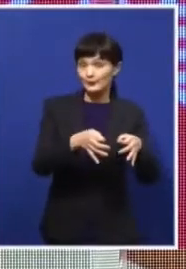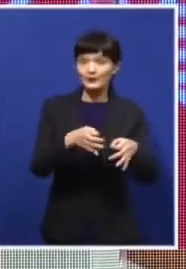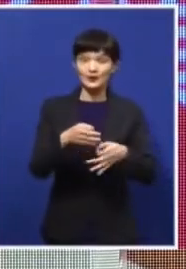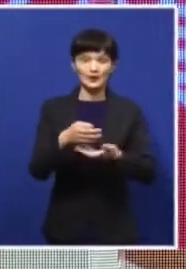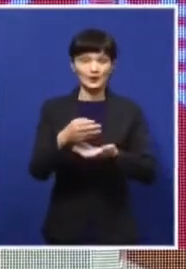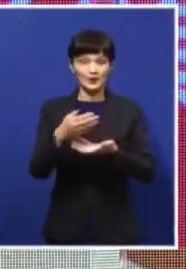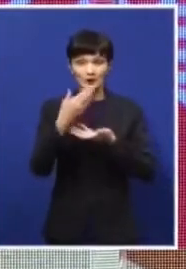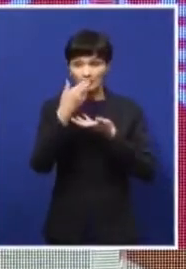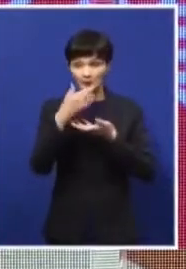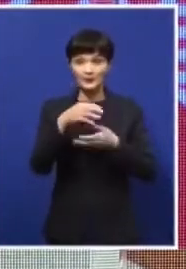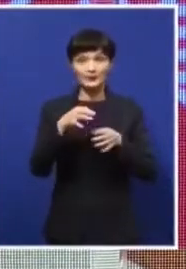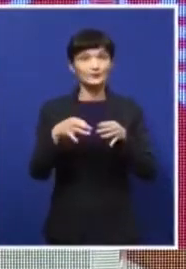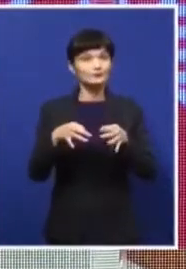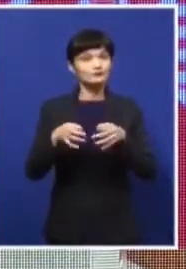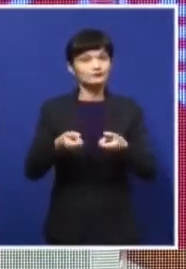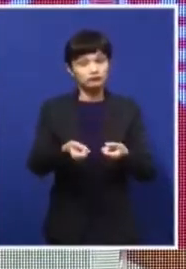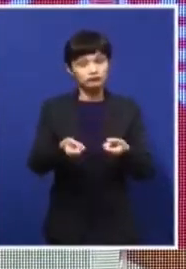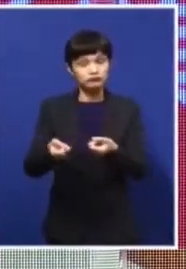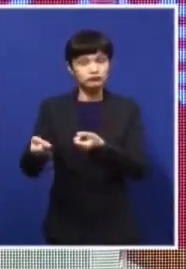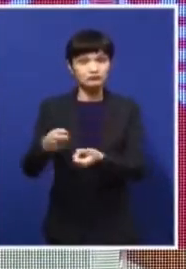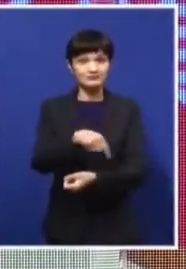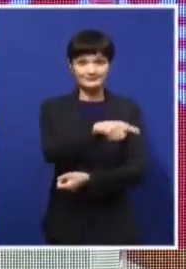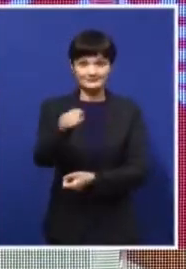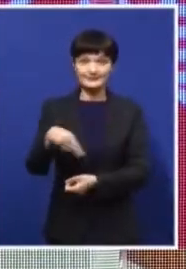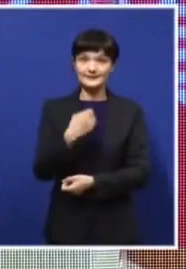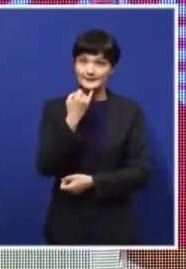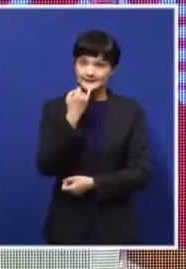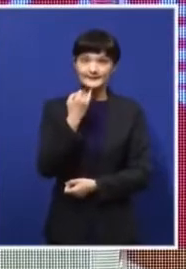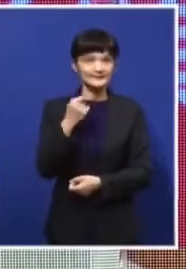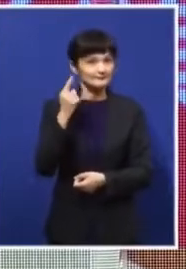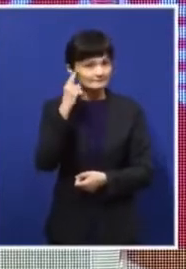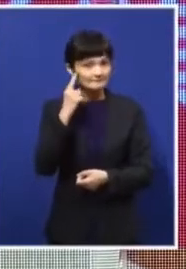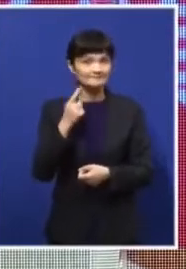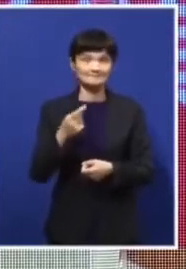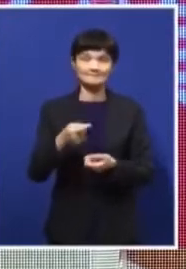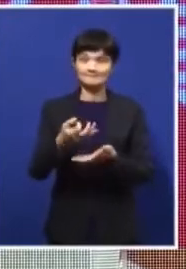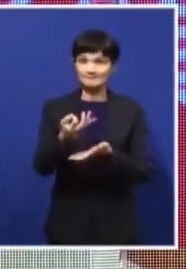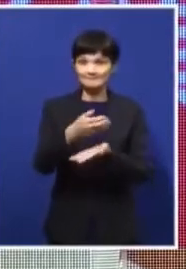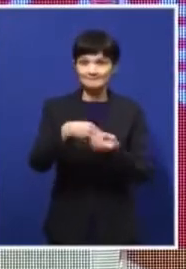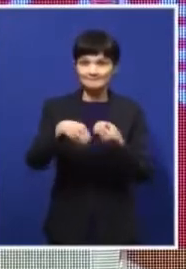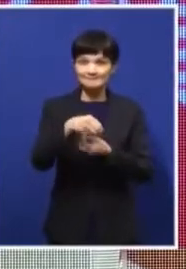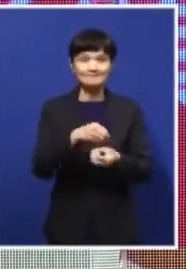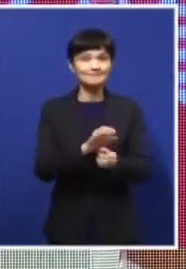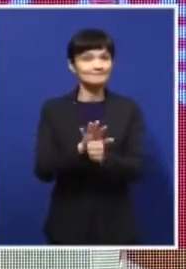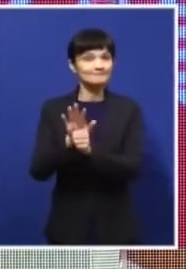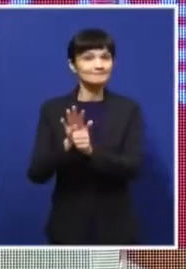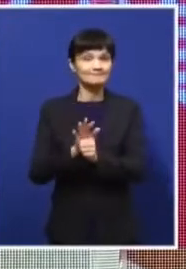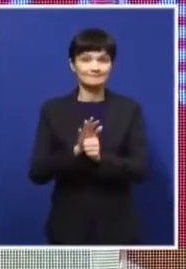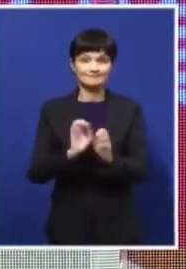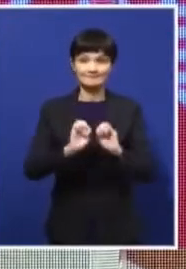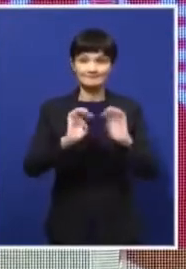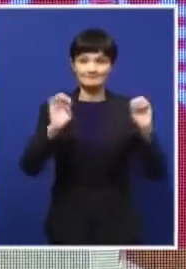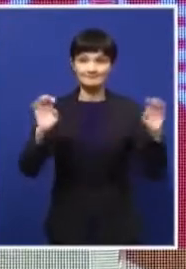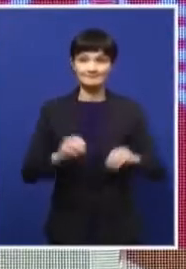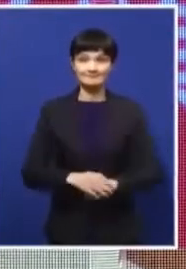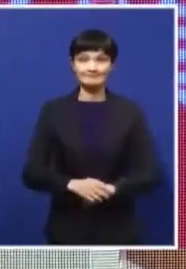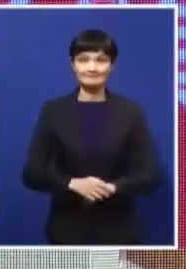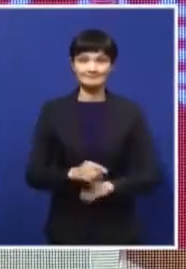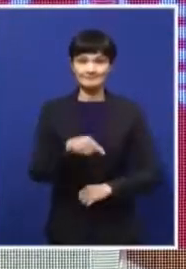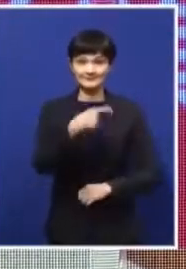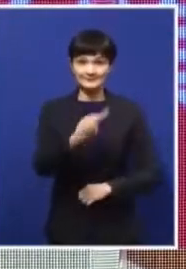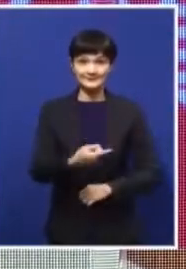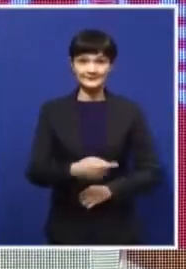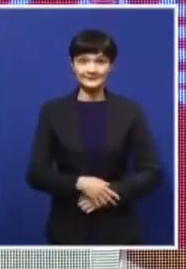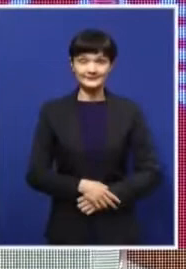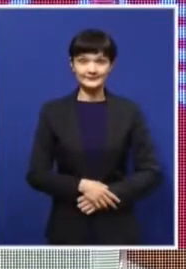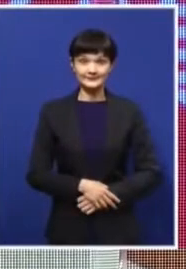来设立这个数位支付的能量。我想这个部分就是从供应端能够提供更好的一个服务了哈。那另外一个部分，除了这个之外，我